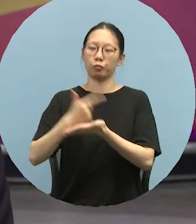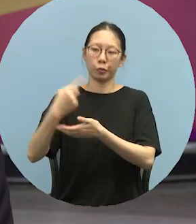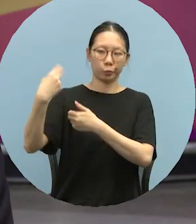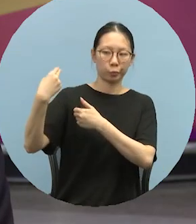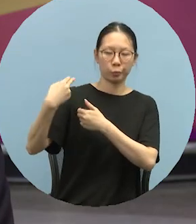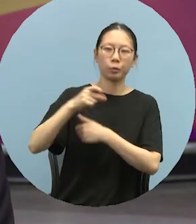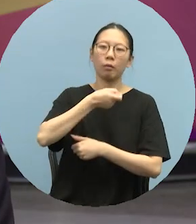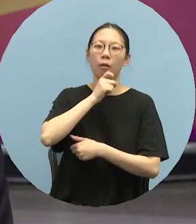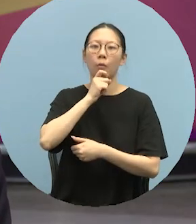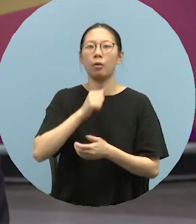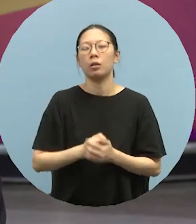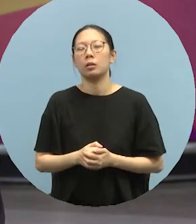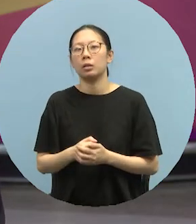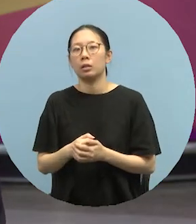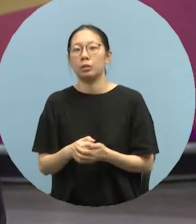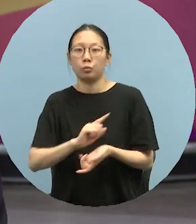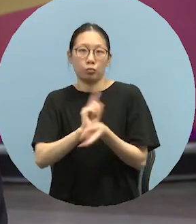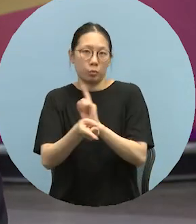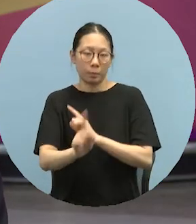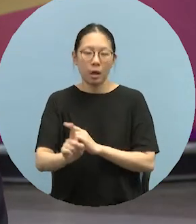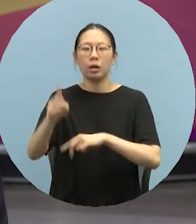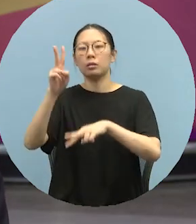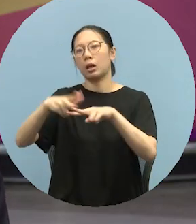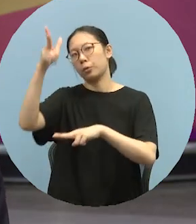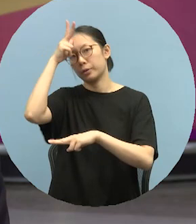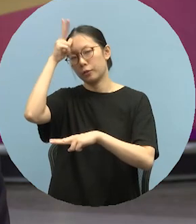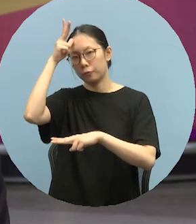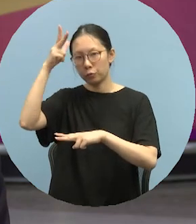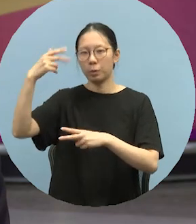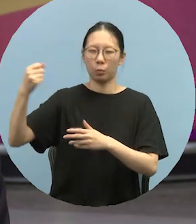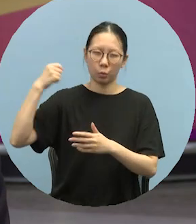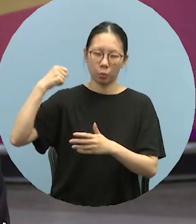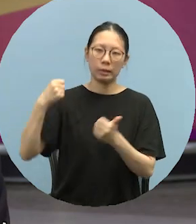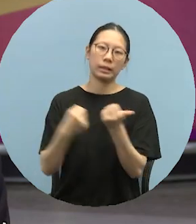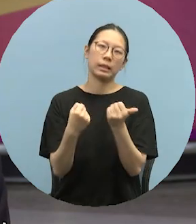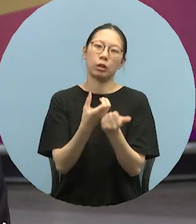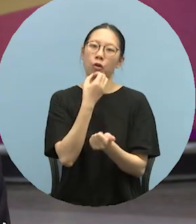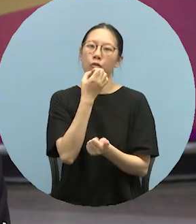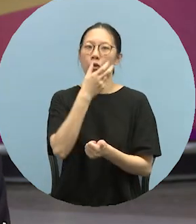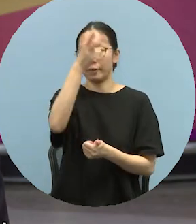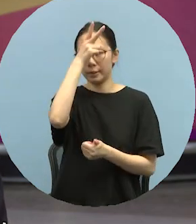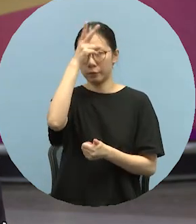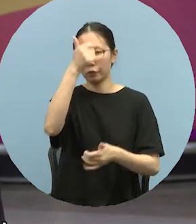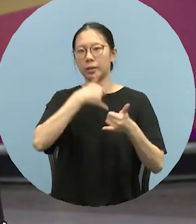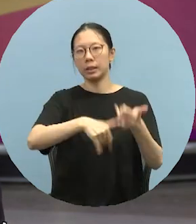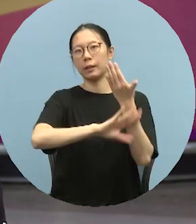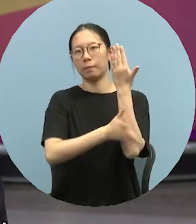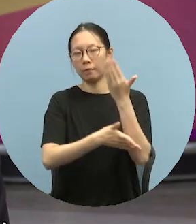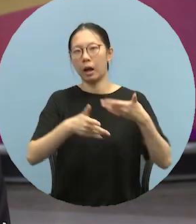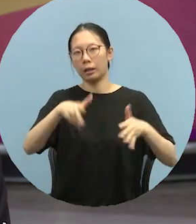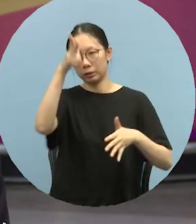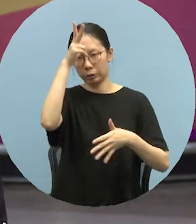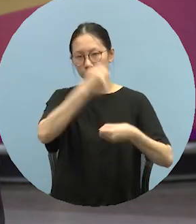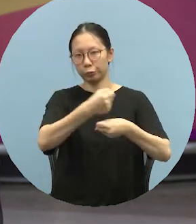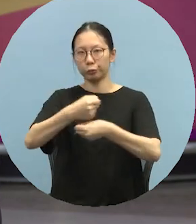指導方向，這個亦都表明中央將全力支持新一屆特區政府依法施